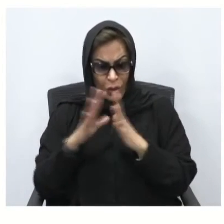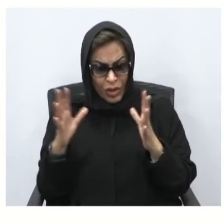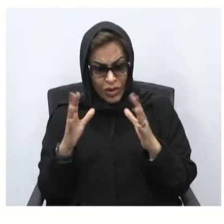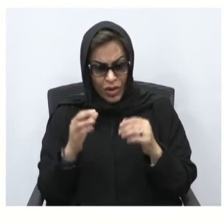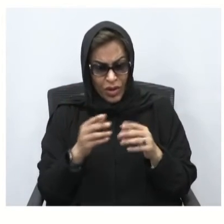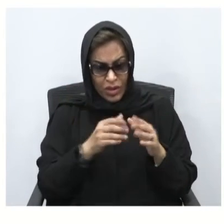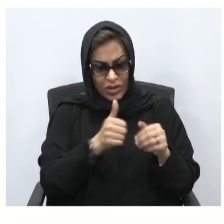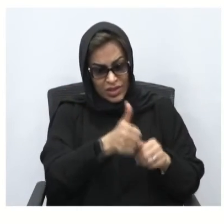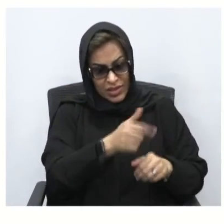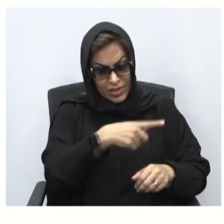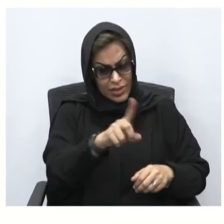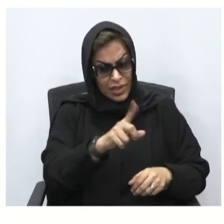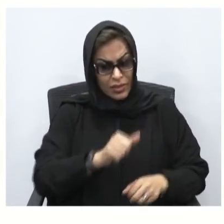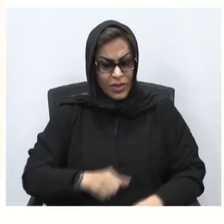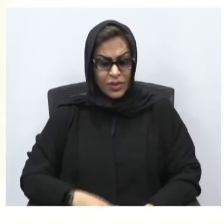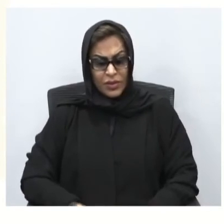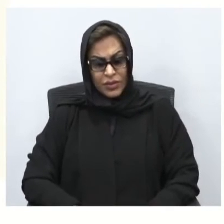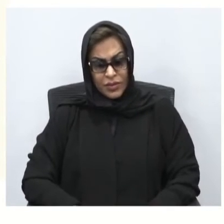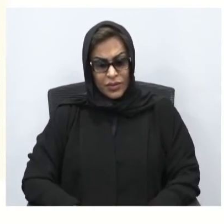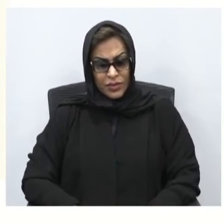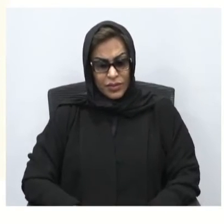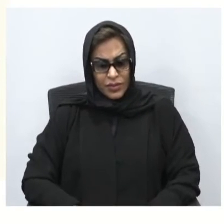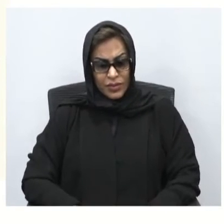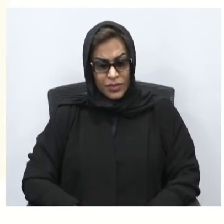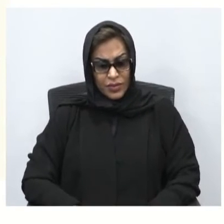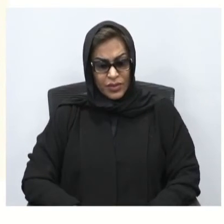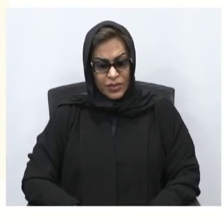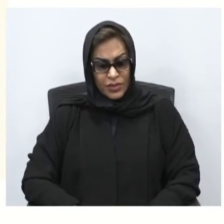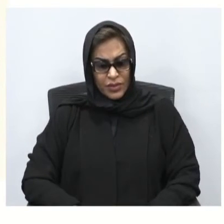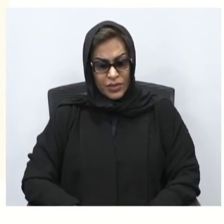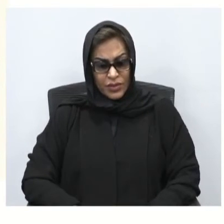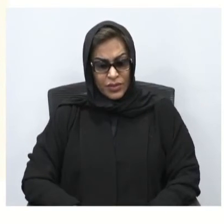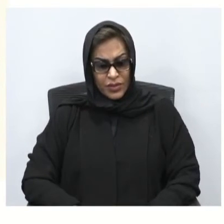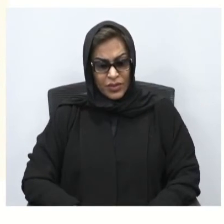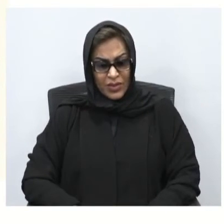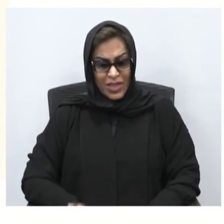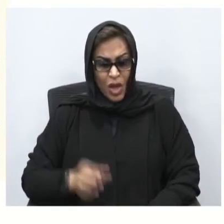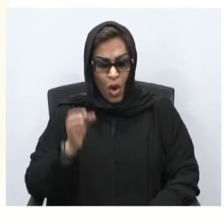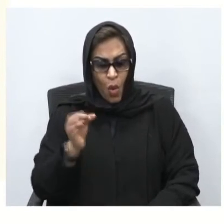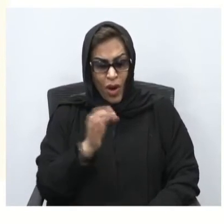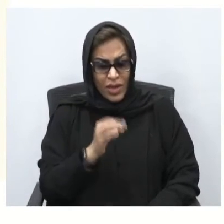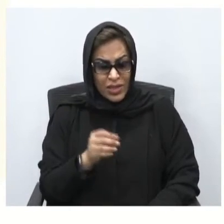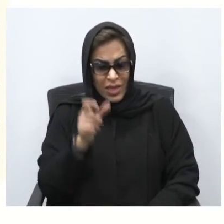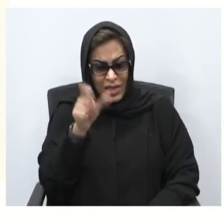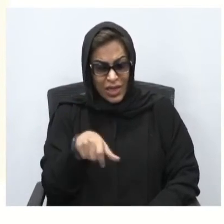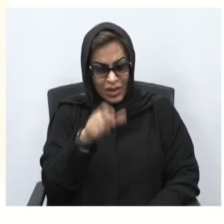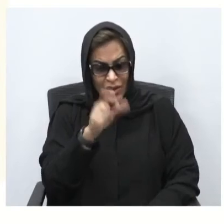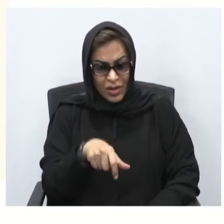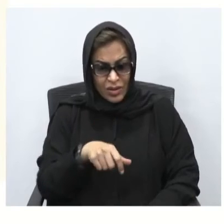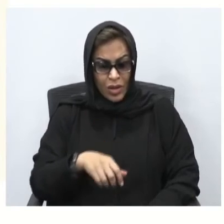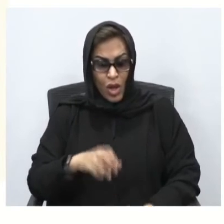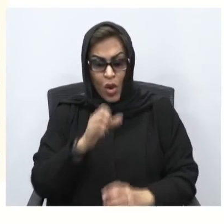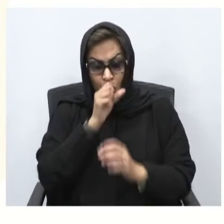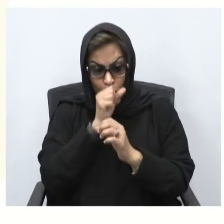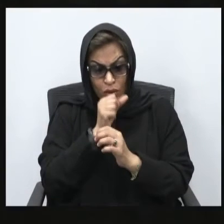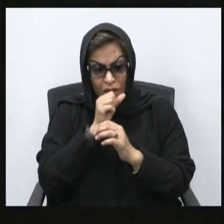وهنا بالرئه الطبيعيه انتفاخ الرئوي تشبه الحويصلات عند المصابين به بالبالون